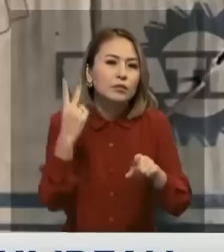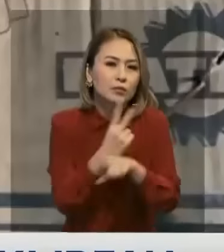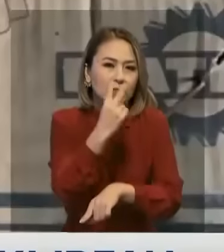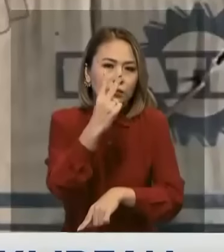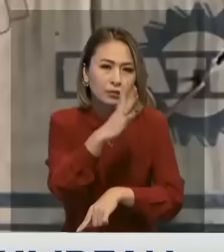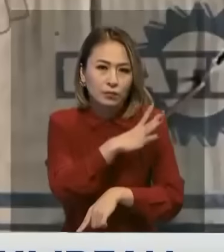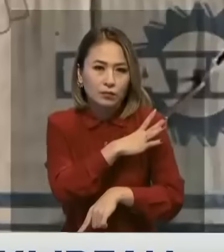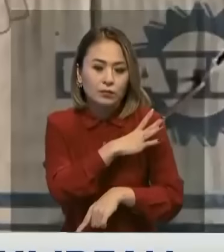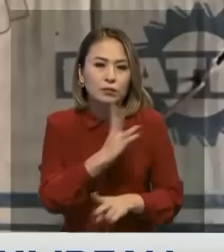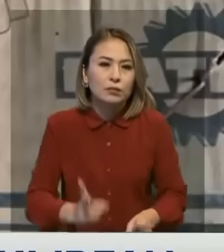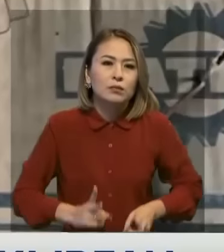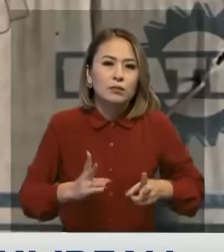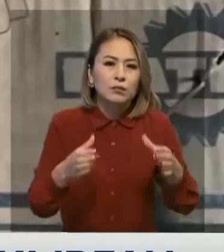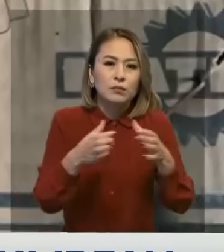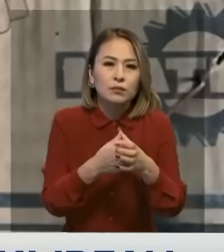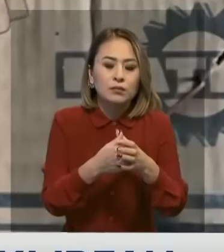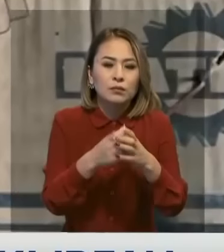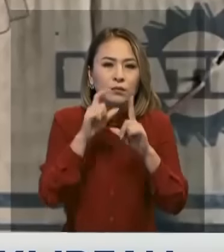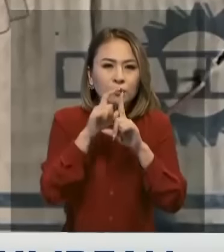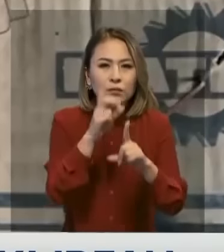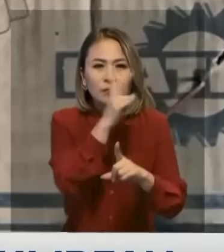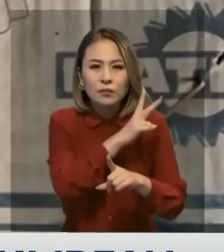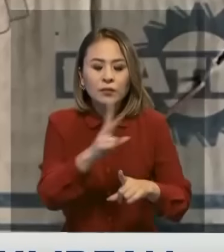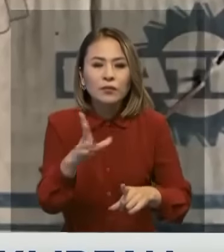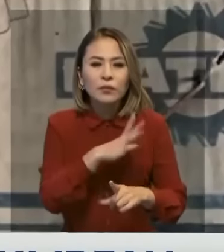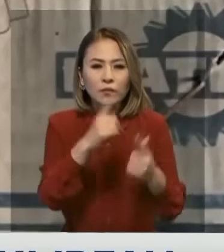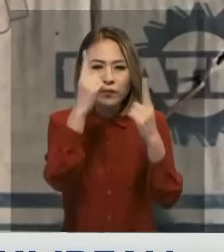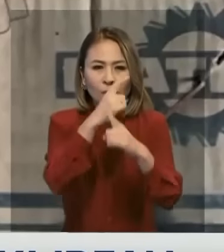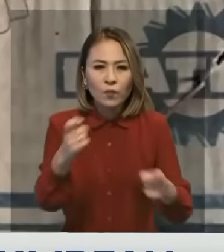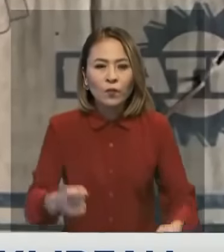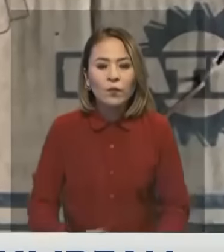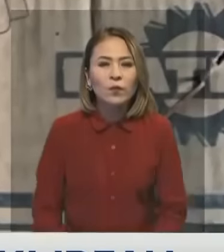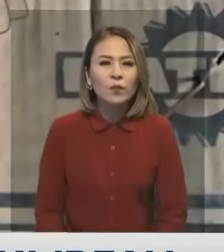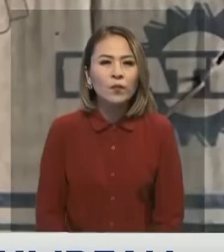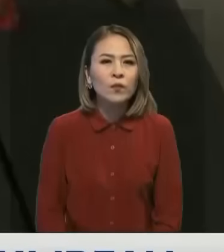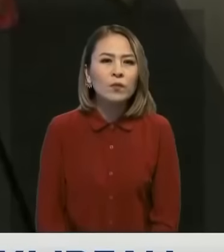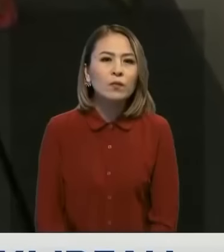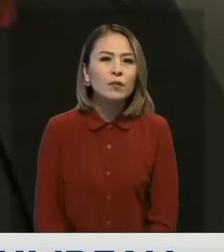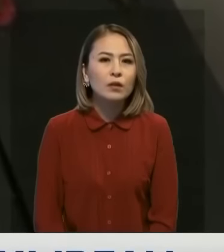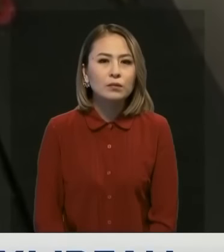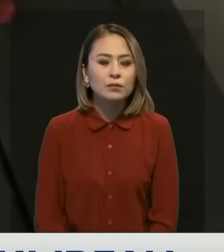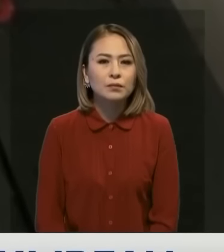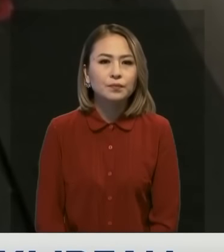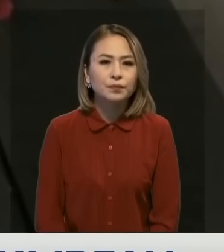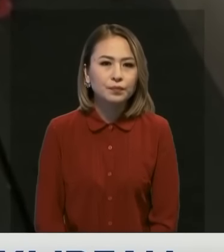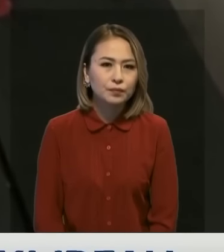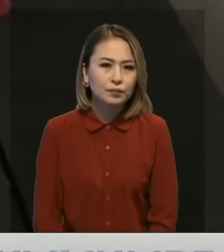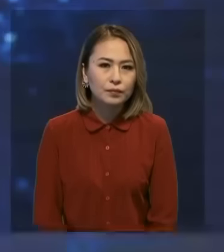шамамен 2 еселенген құнын сұраған. Қылмыстық іс сот қарауына жолданды.